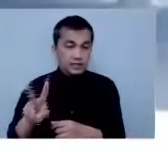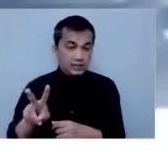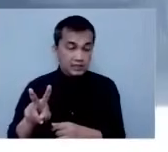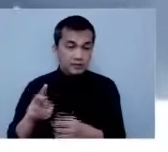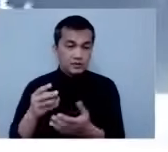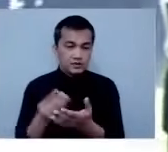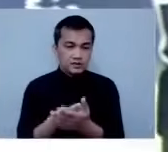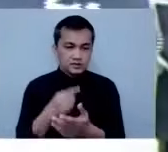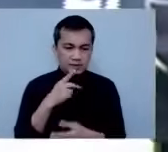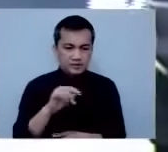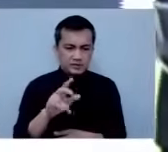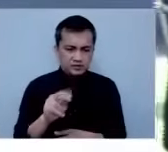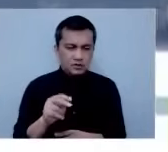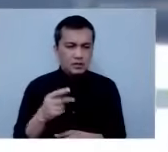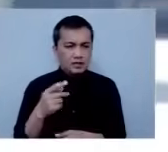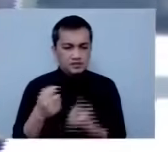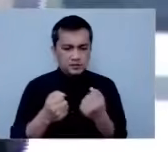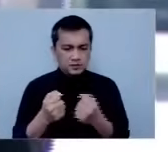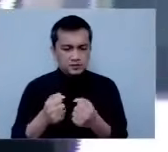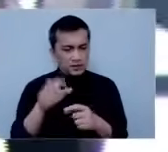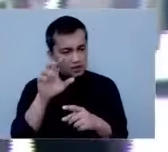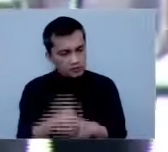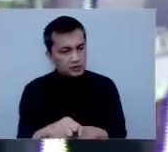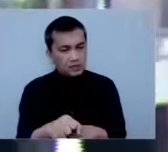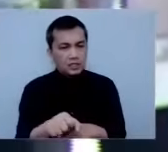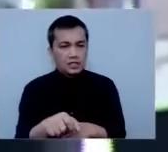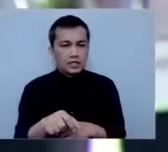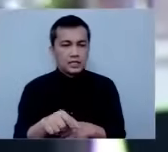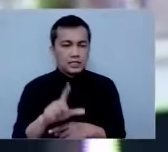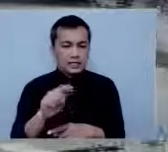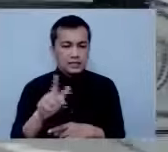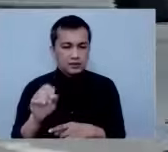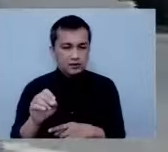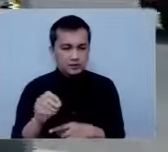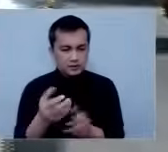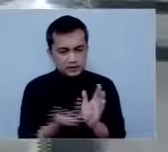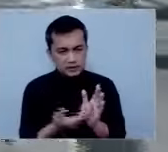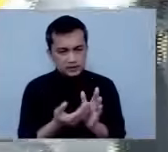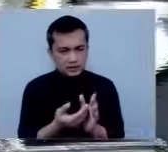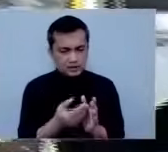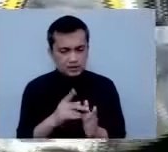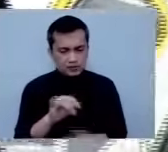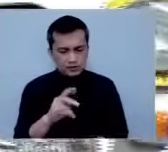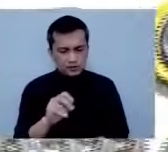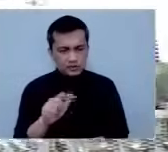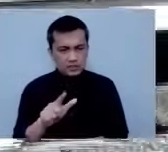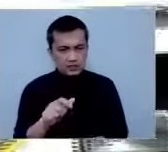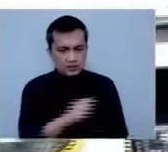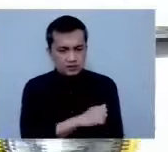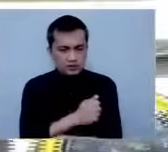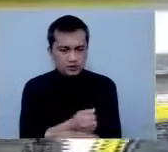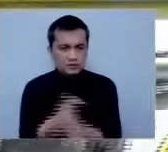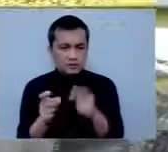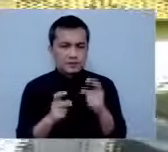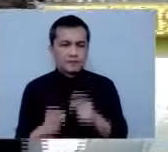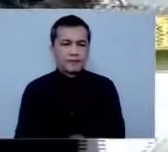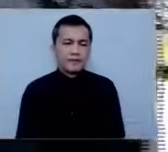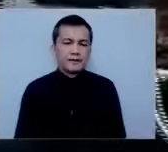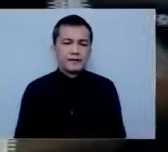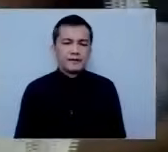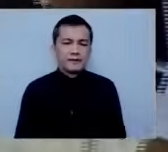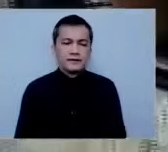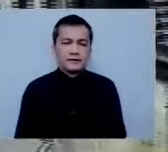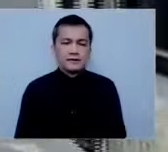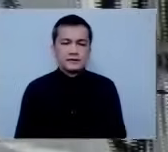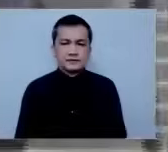ilang tsuper ng sinita ang Land Transportation Office at hinihinga ng pruweba ng Provisional Authority para makapag-operate. Kahapon ay kasama po ako